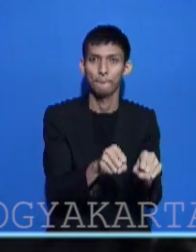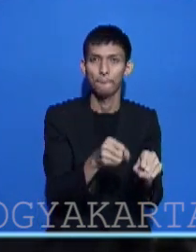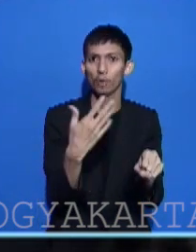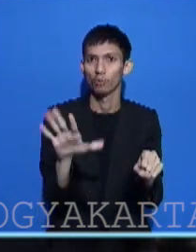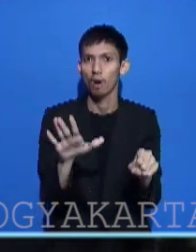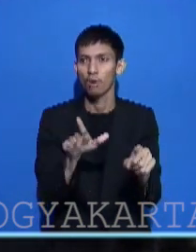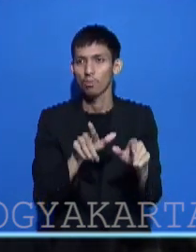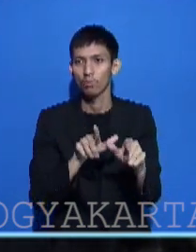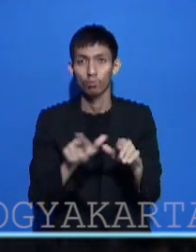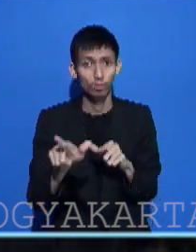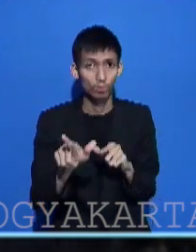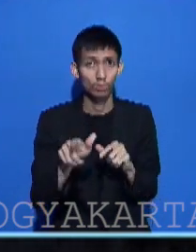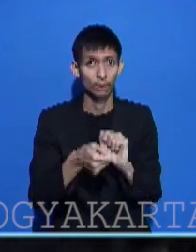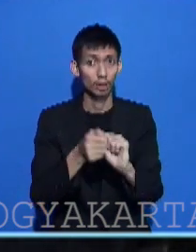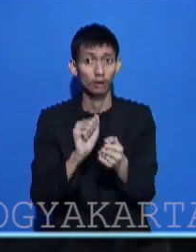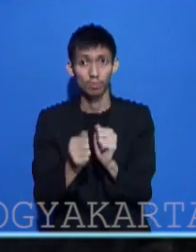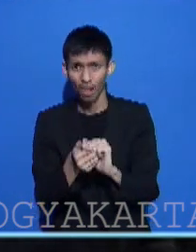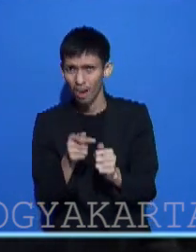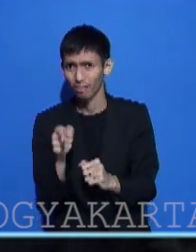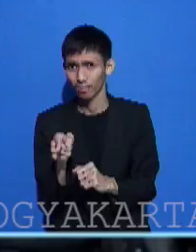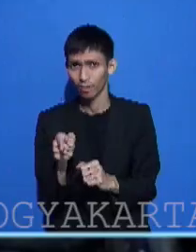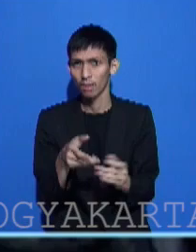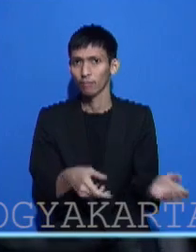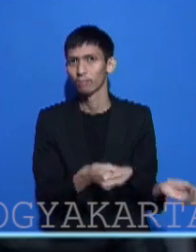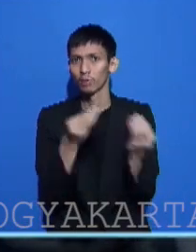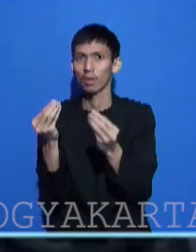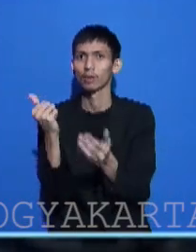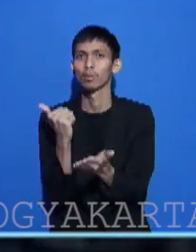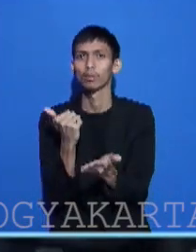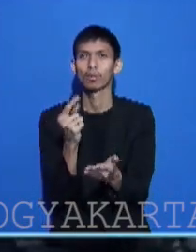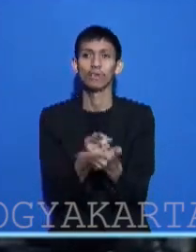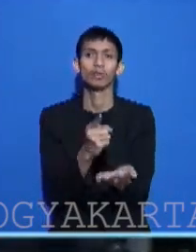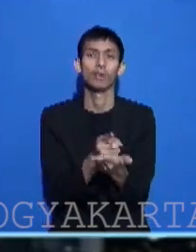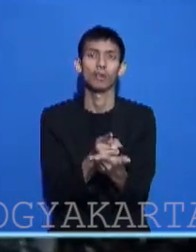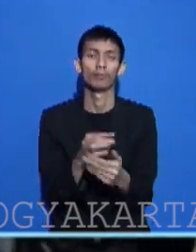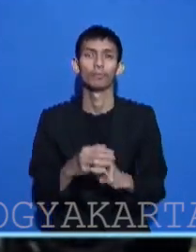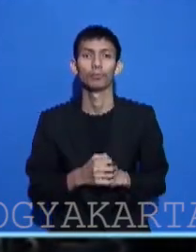diproses. Segera akan kita limpahkan ke kejaksaan.